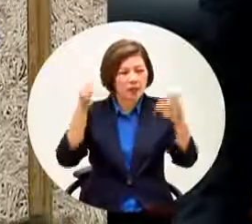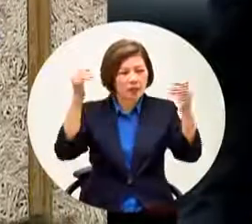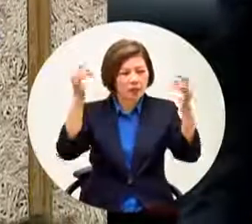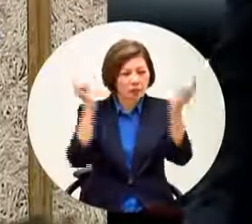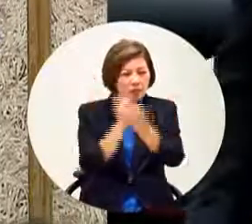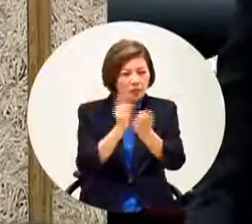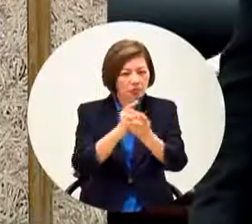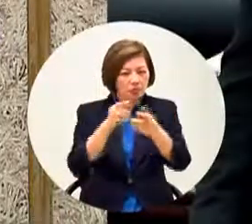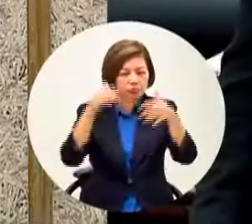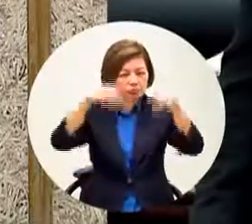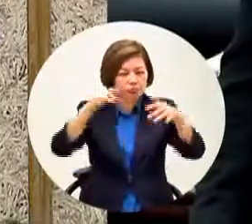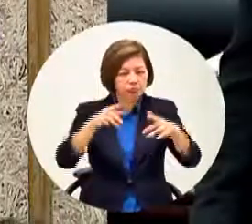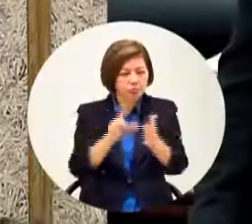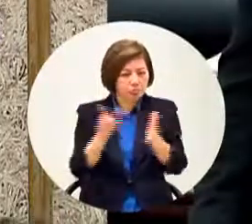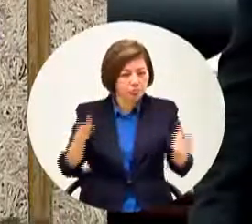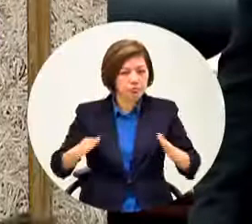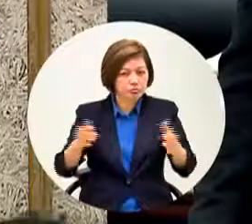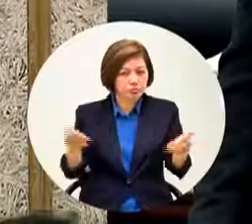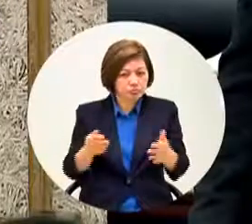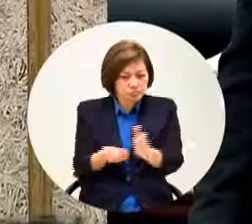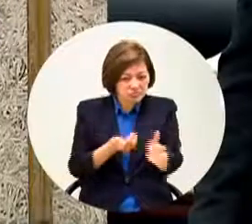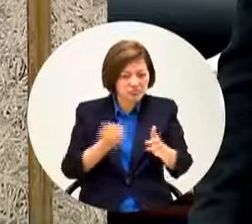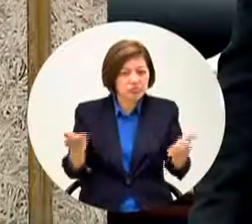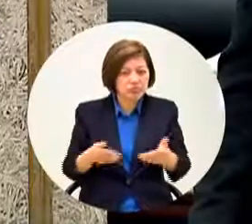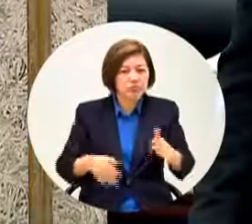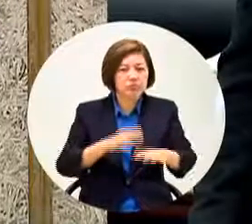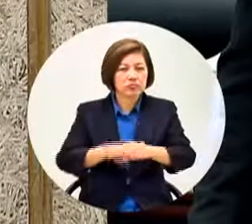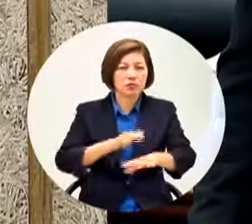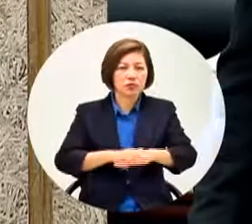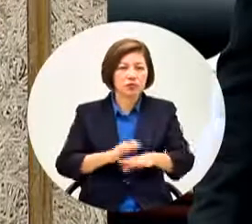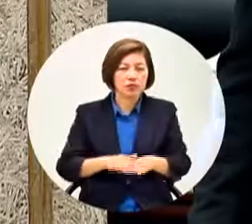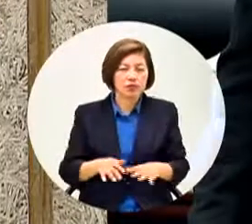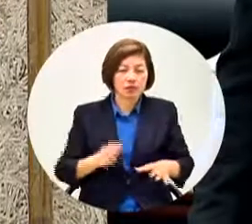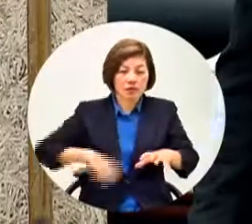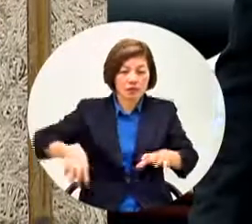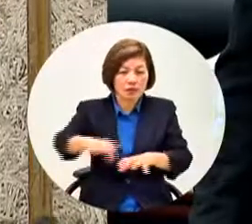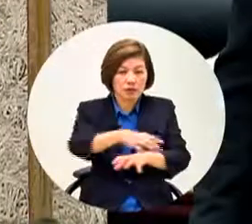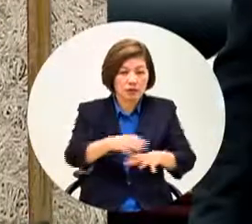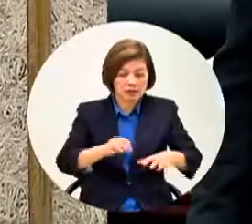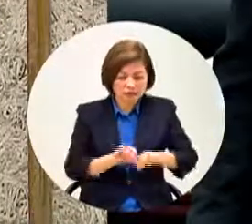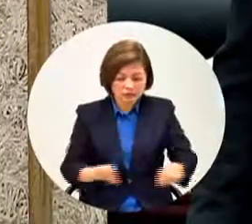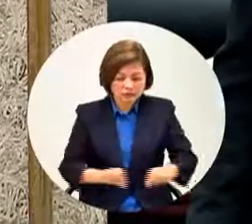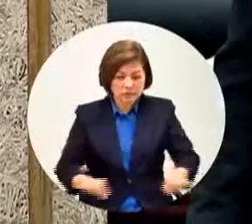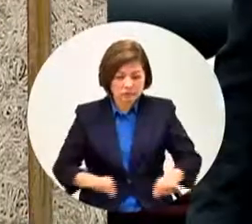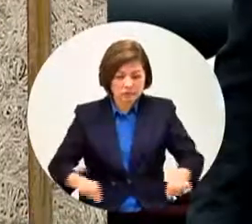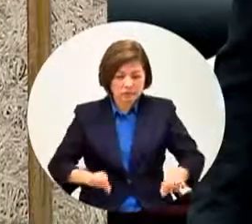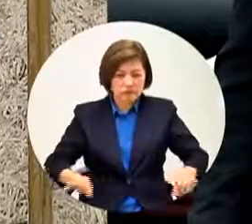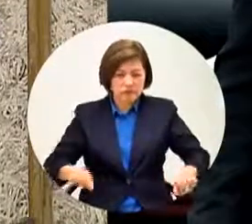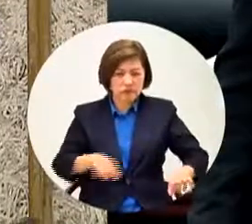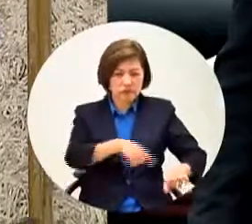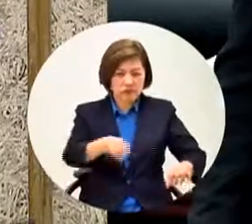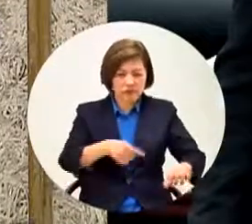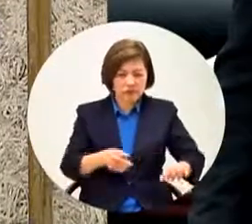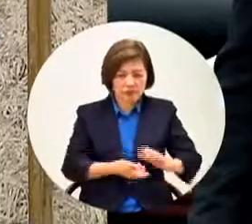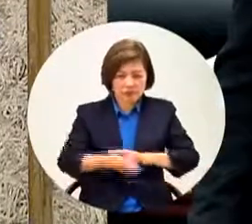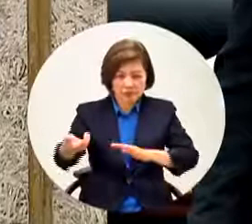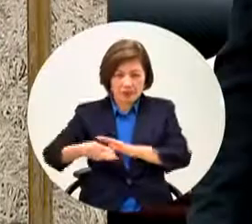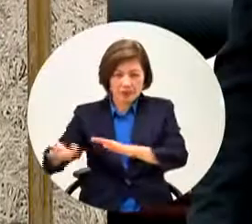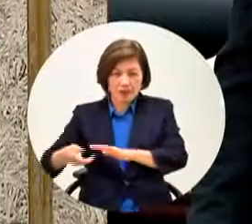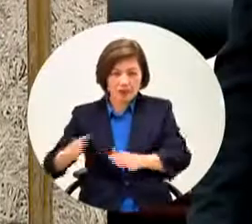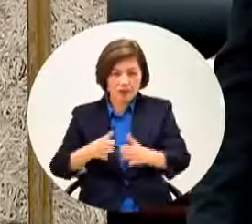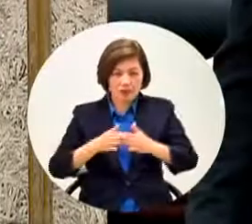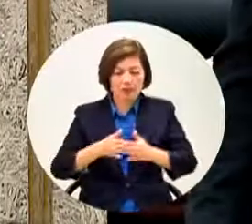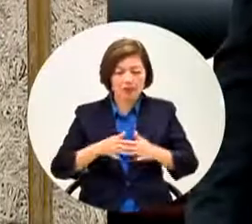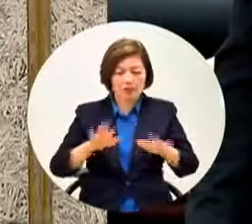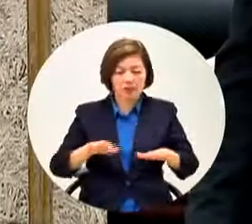那个困难是，周边在防汛道路下面的很多的管线，我们必须要做管线，大概进度是这